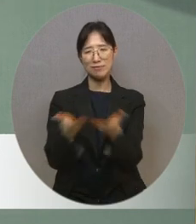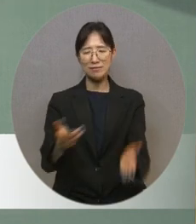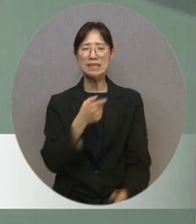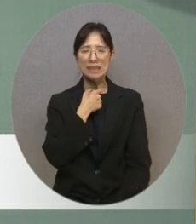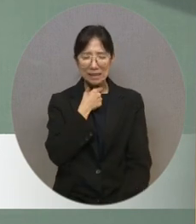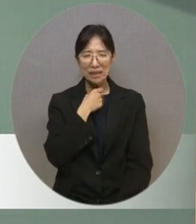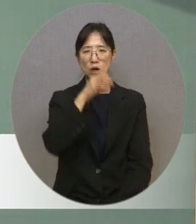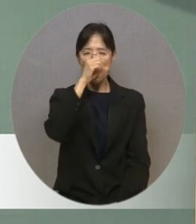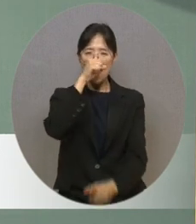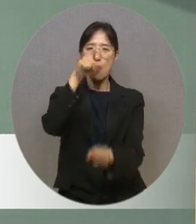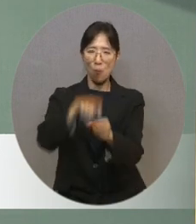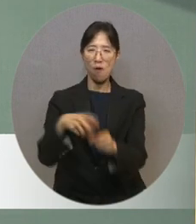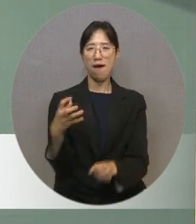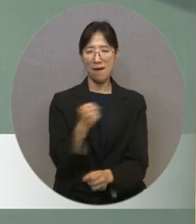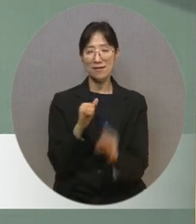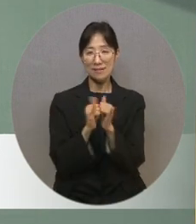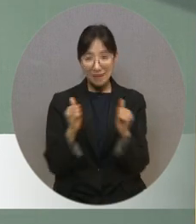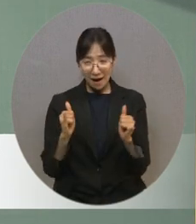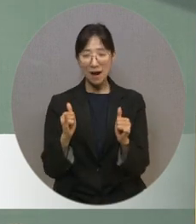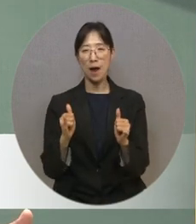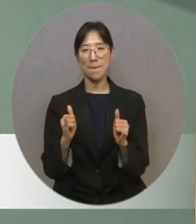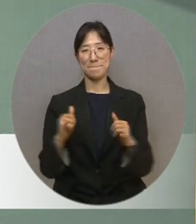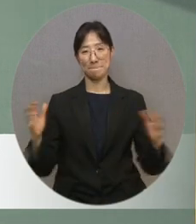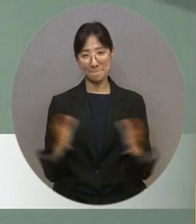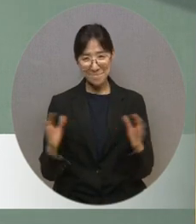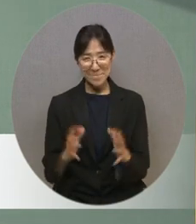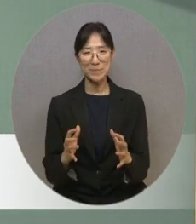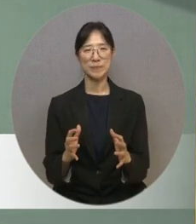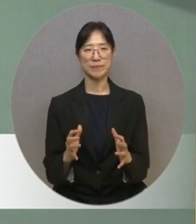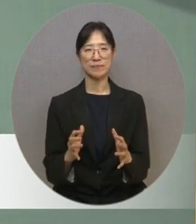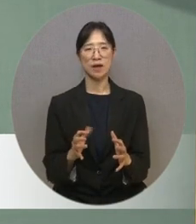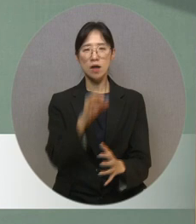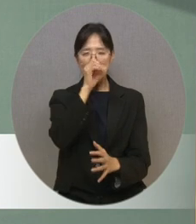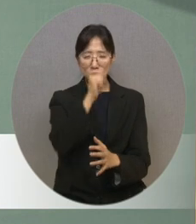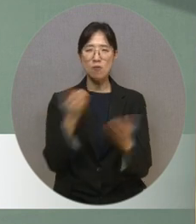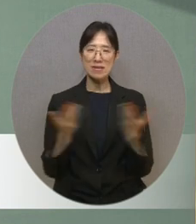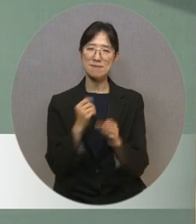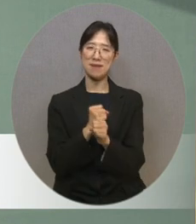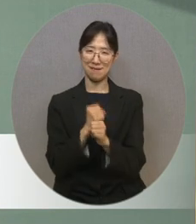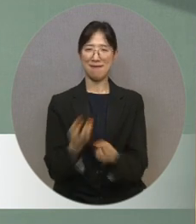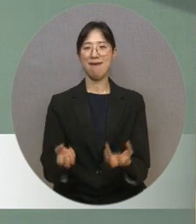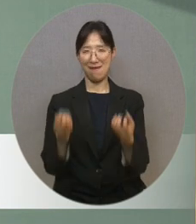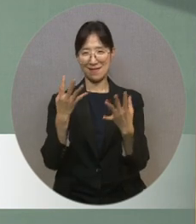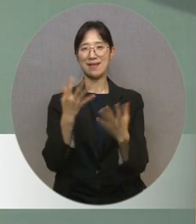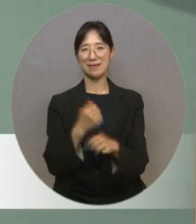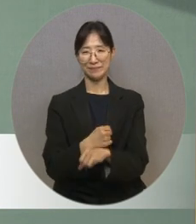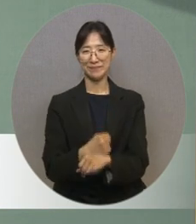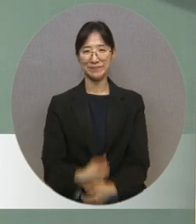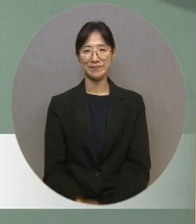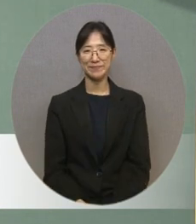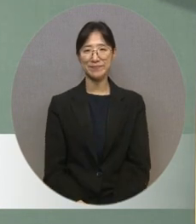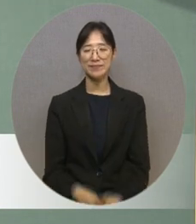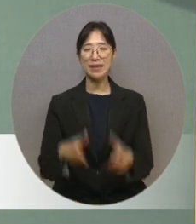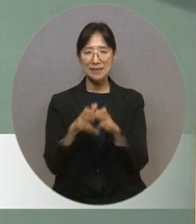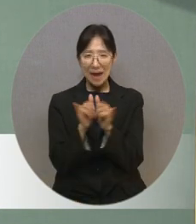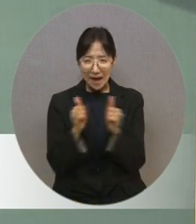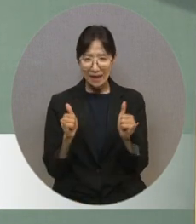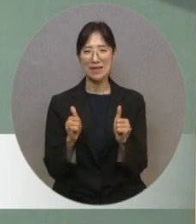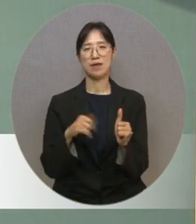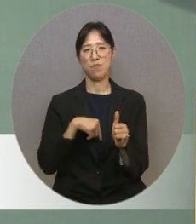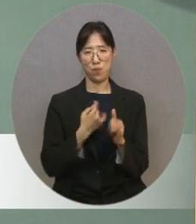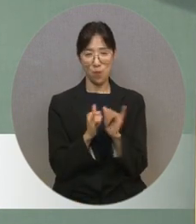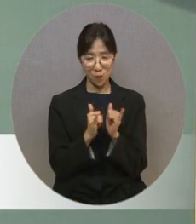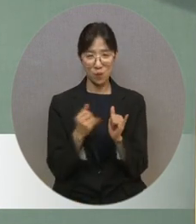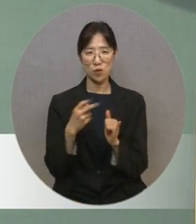하는 좋은 취지를 갖고 계신 분들과 연합해서 좋은 일을 만드는 행사입니다. 장애인